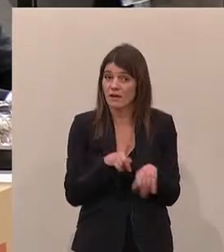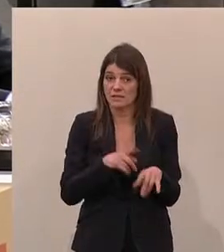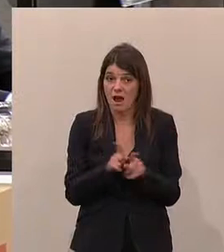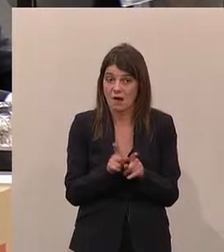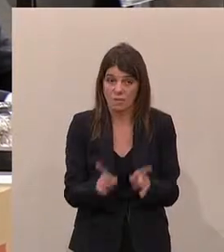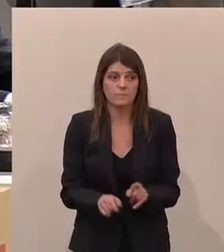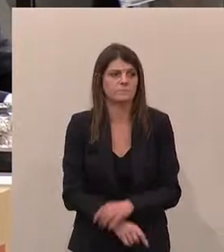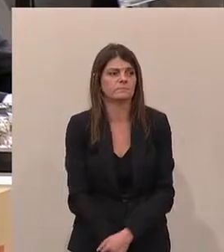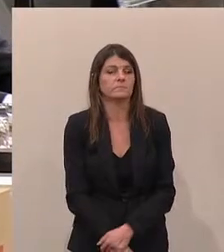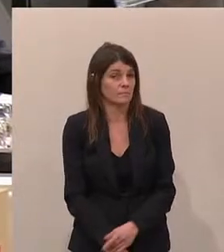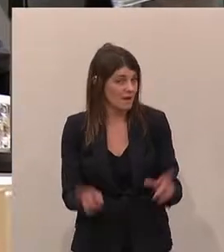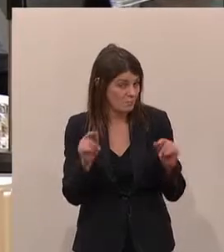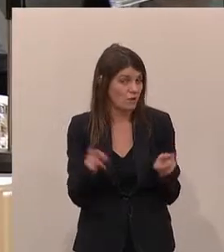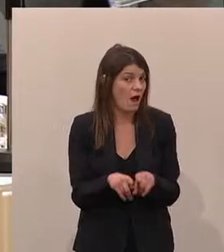gleichzeitig,